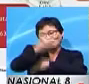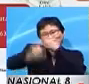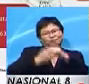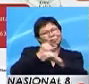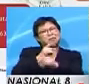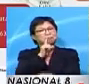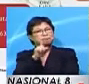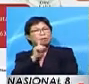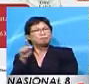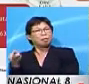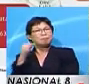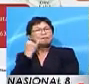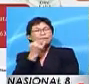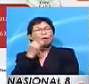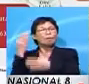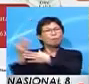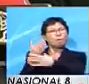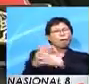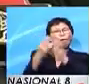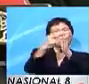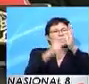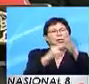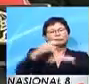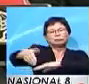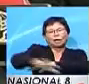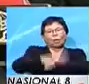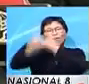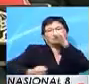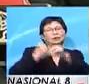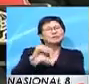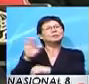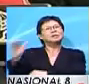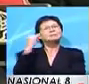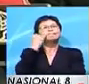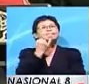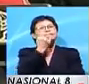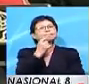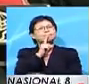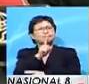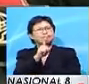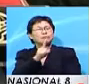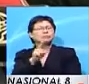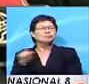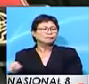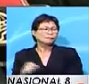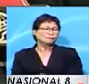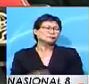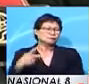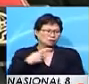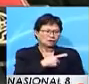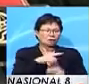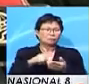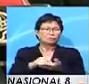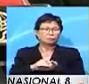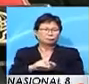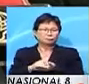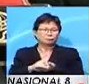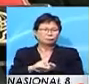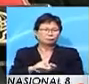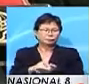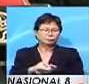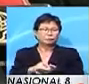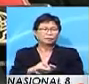mencabuli Undang-Undang Maritim Antarabangsa. MyCare bersama FFC dengan ini, kita rakamkan